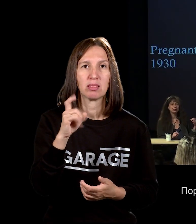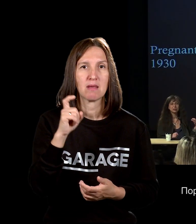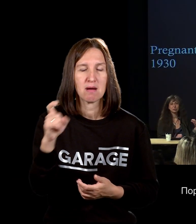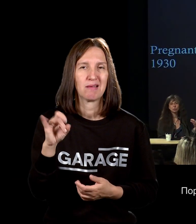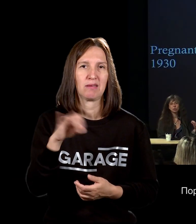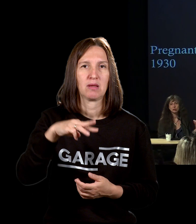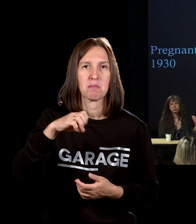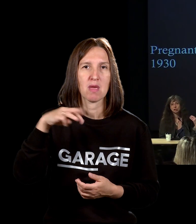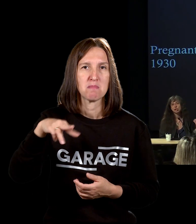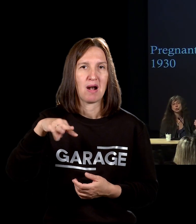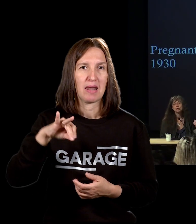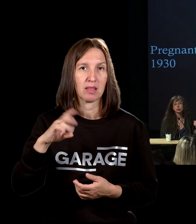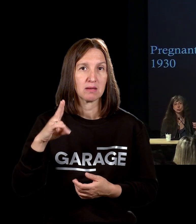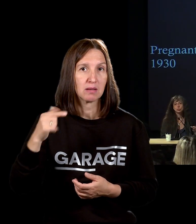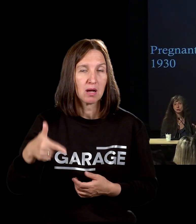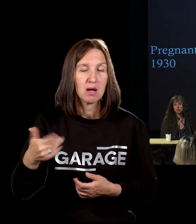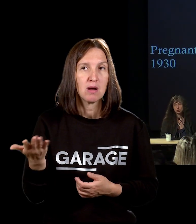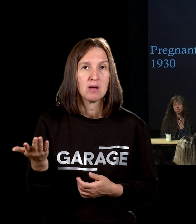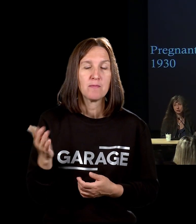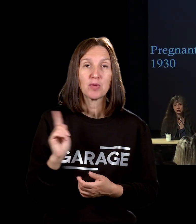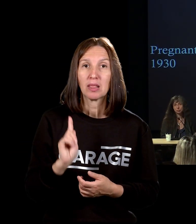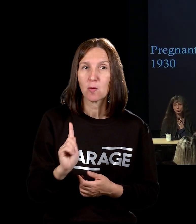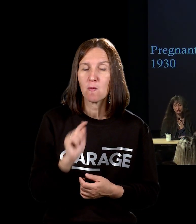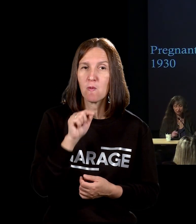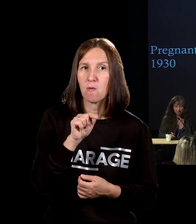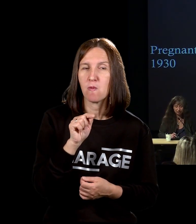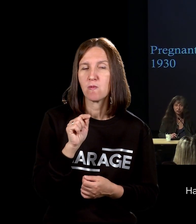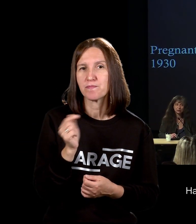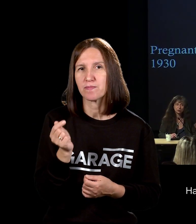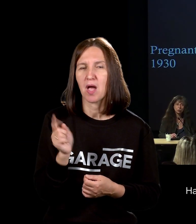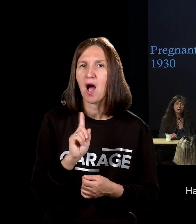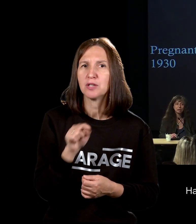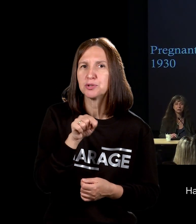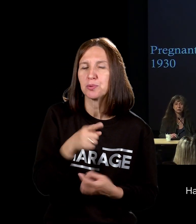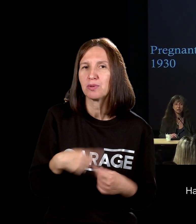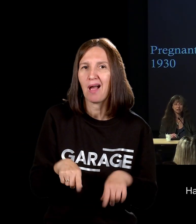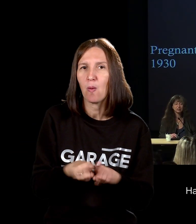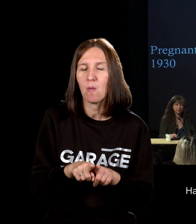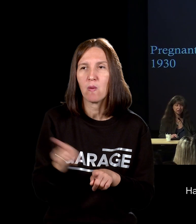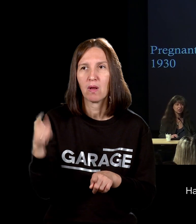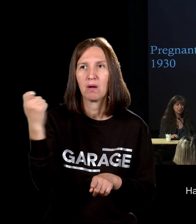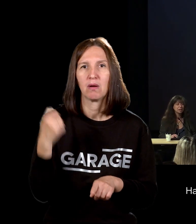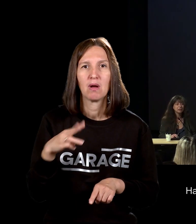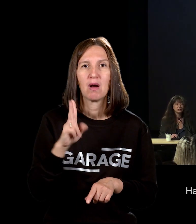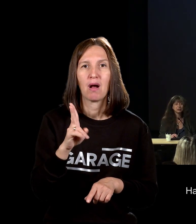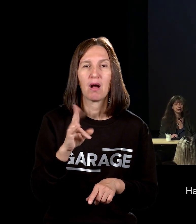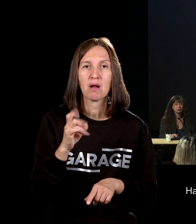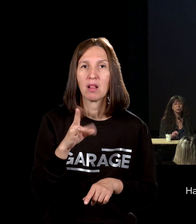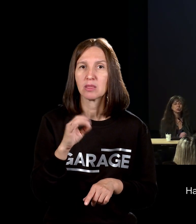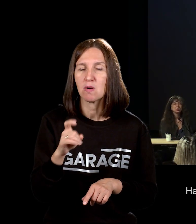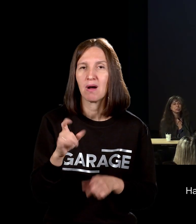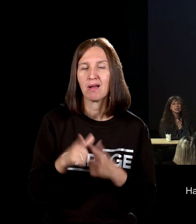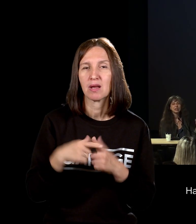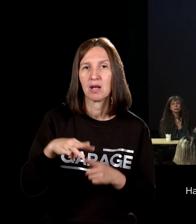Но при этом с этим вопросом, как бы, а что же такое этот Кранах и этот Мемлинг? Настолько ли эти героини